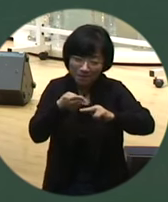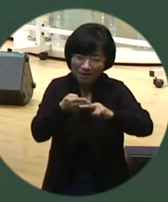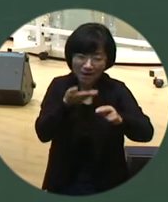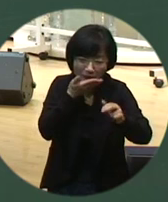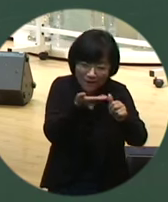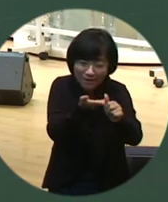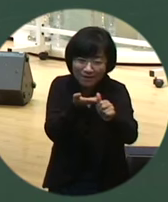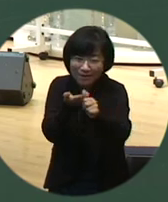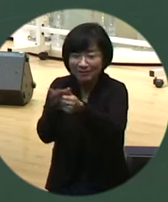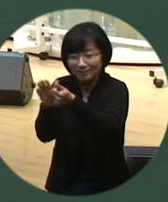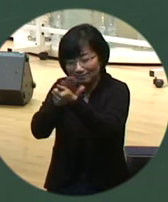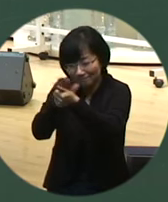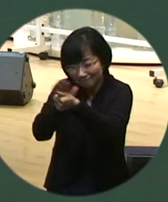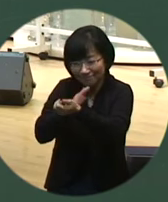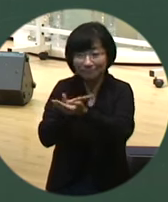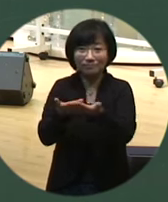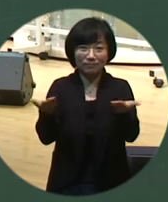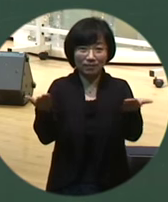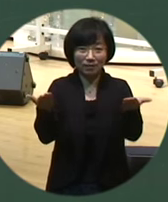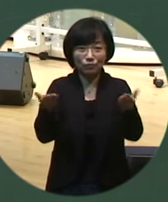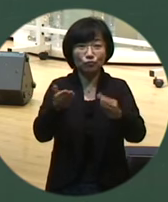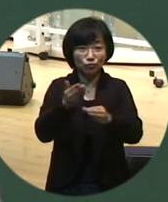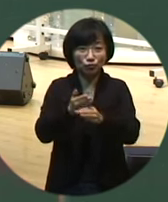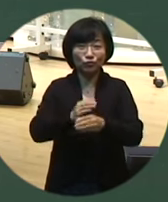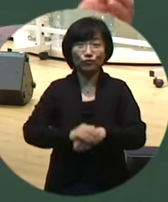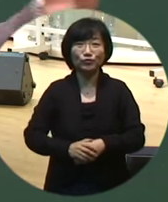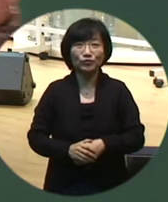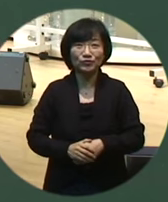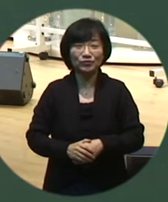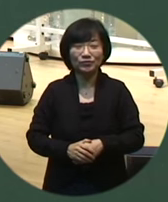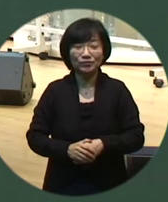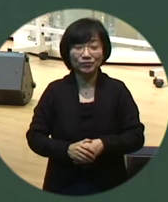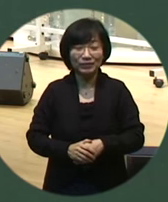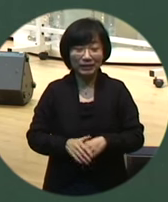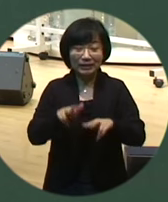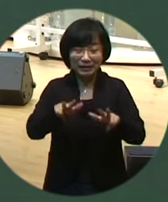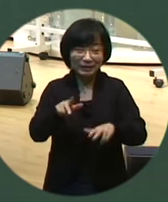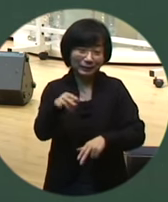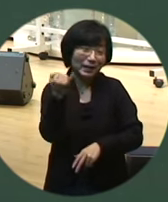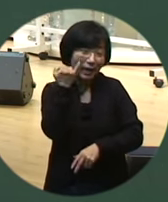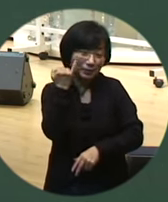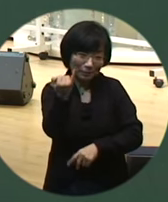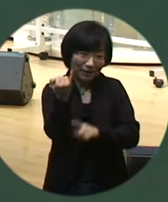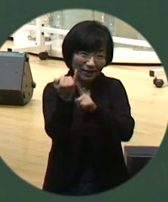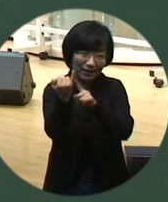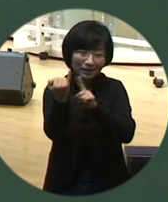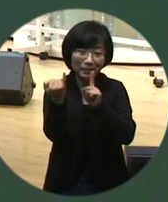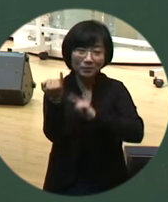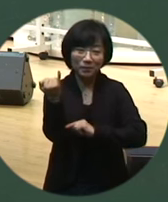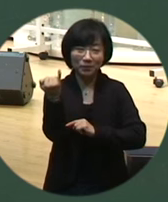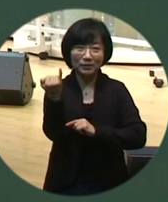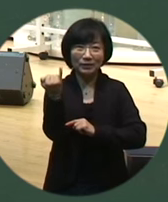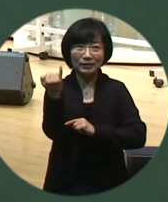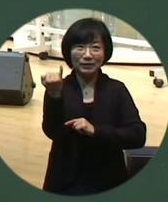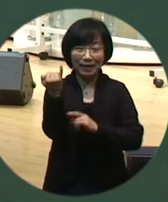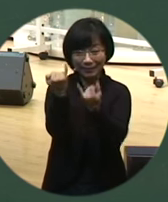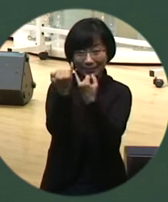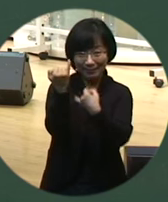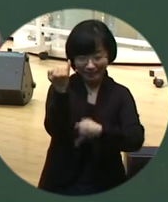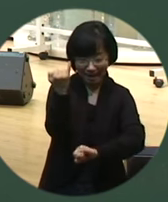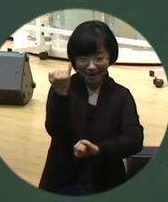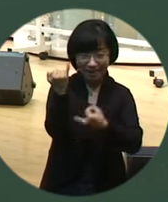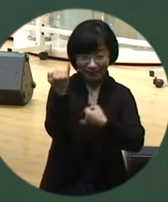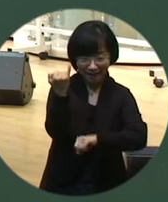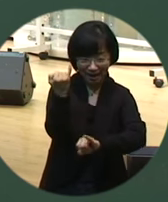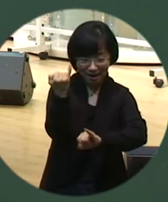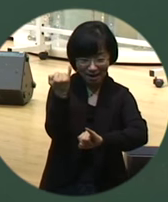she gives them a free meal. 그러면서 이제 하는 말입니다. And then that's what she said. 자기 딸이 이제 성장해서